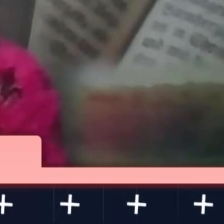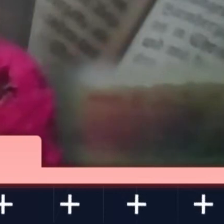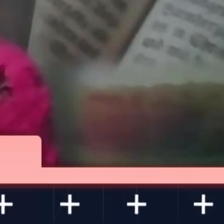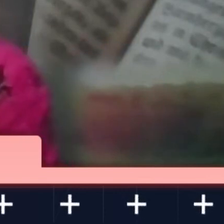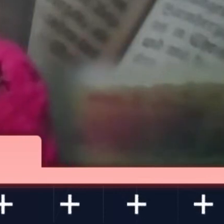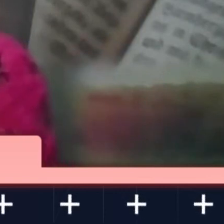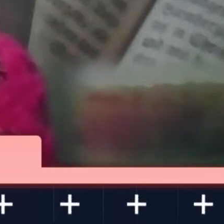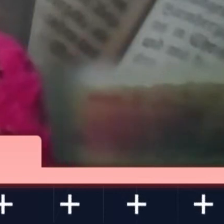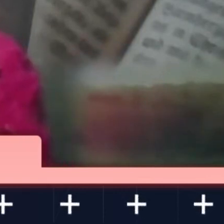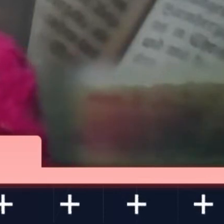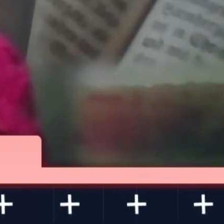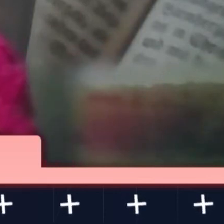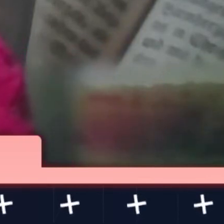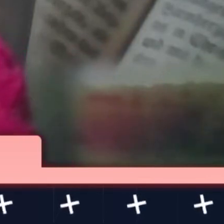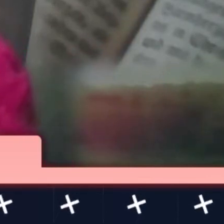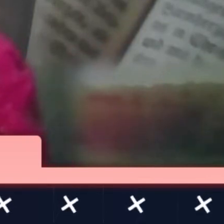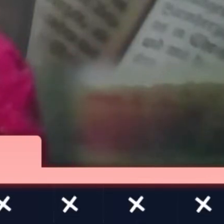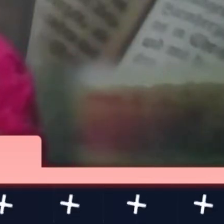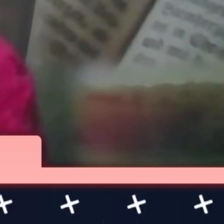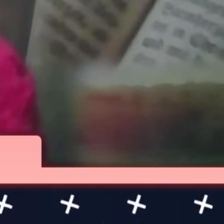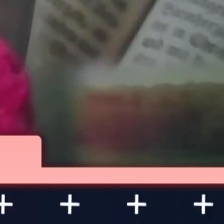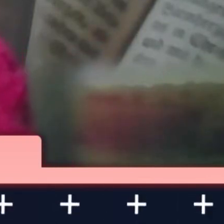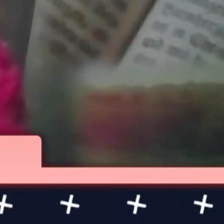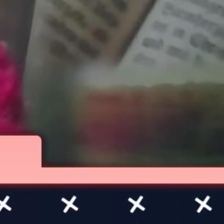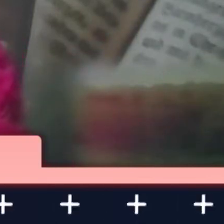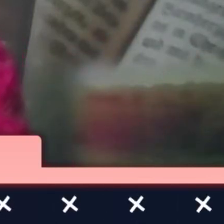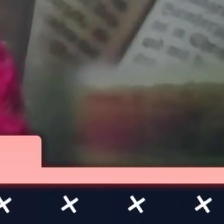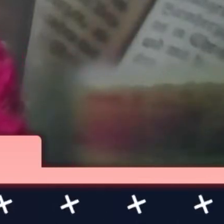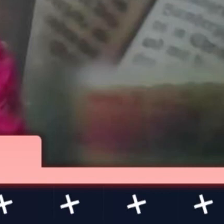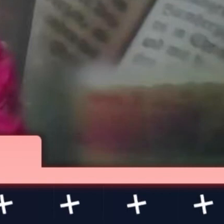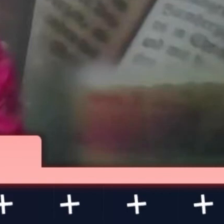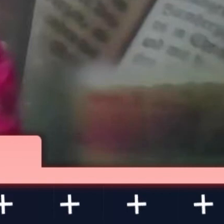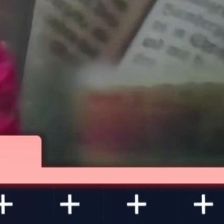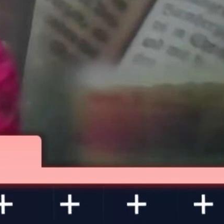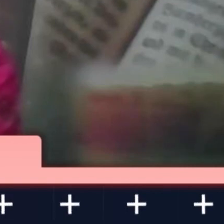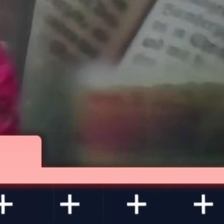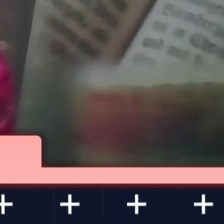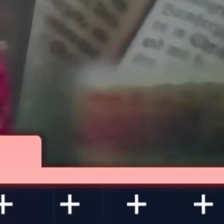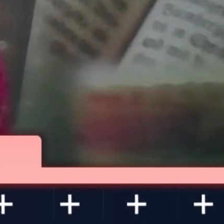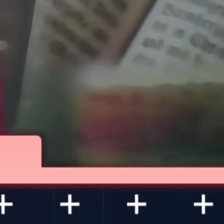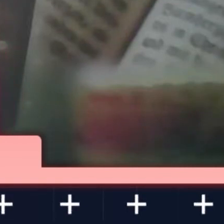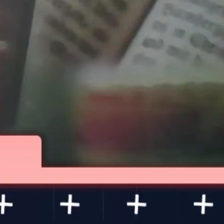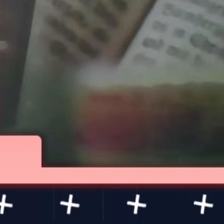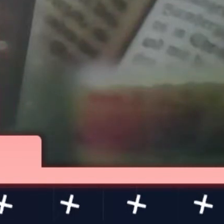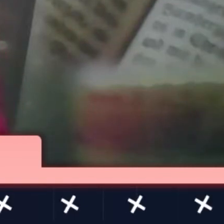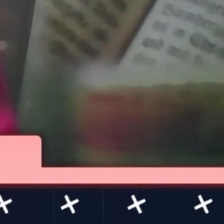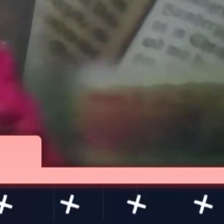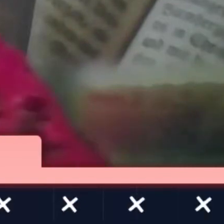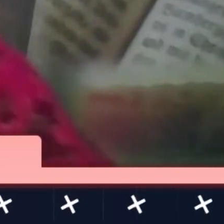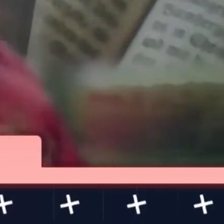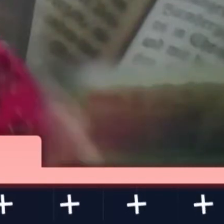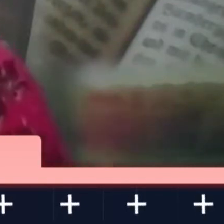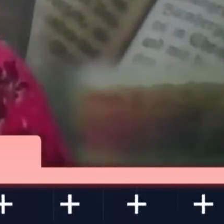media Persia lalu kemudian Yunani setelah Yunani ada Roma dan selanjutnya dan raja-raja setelah Rhoma